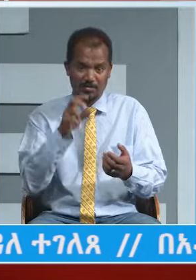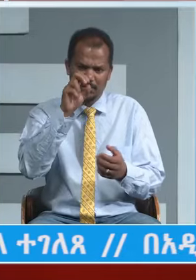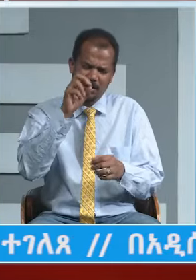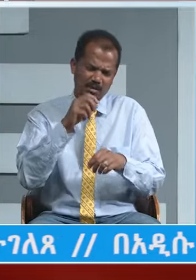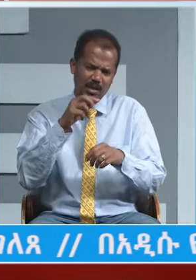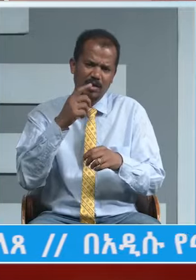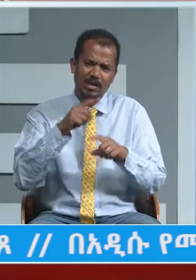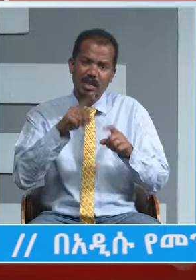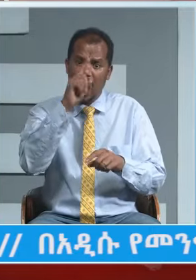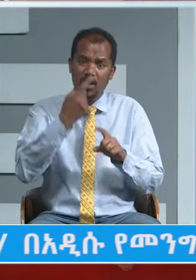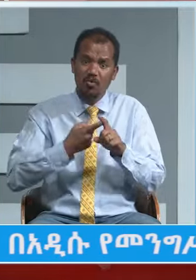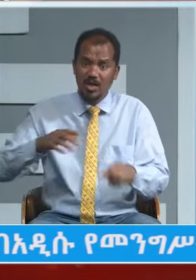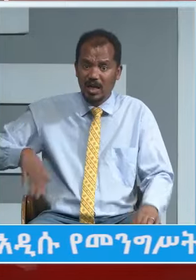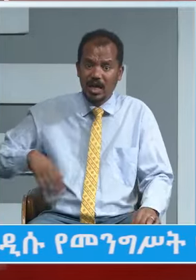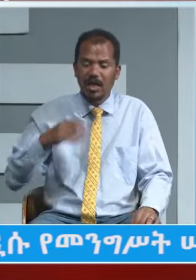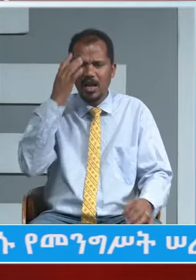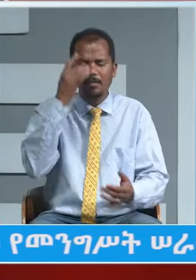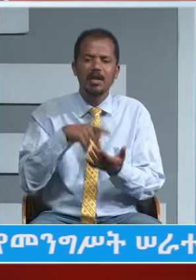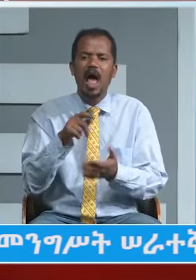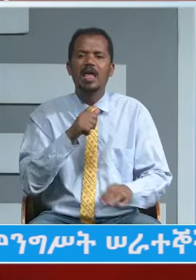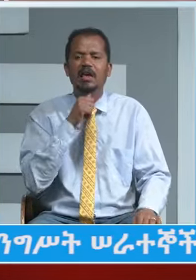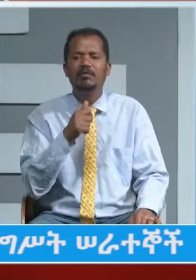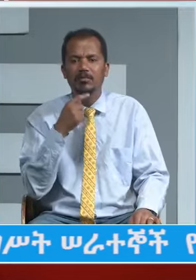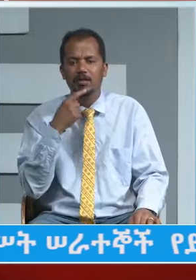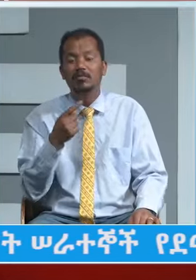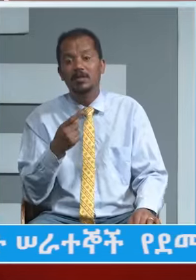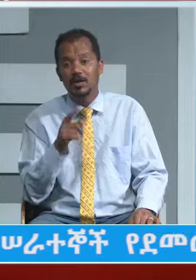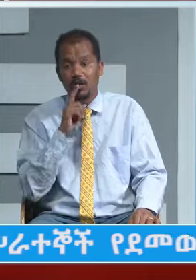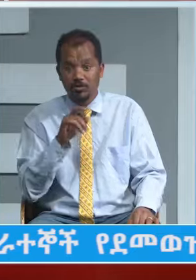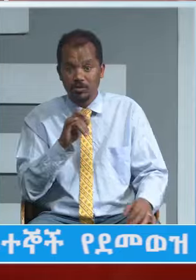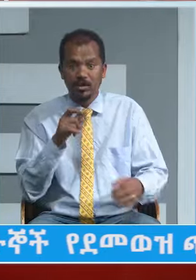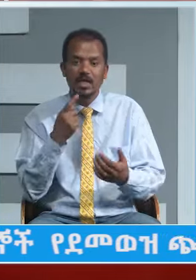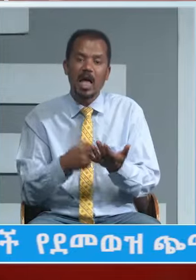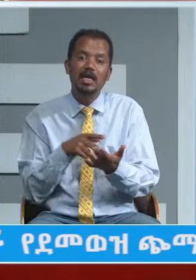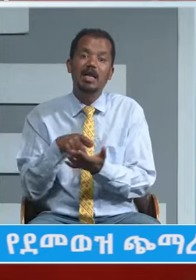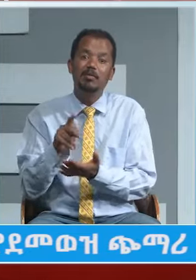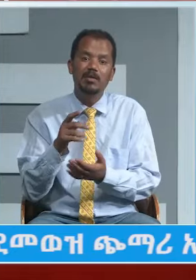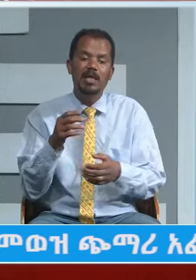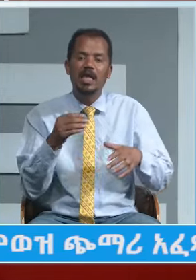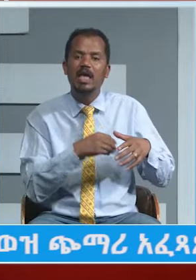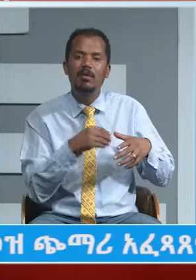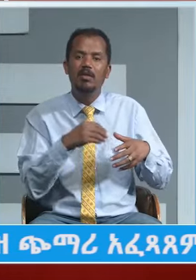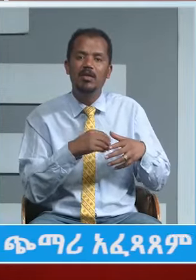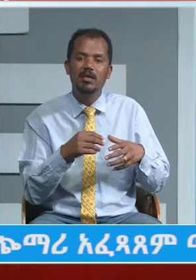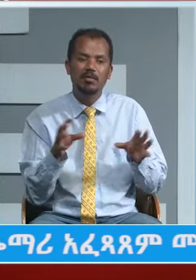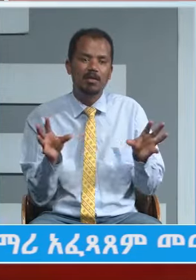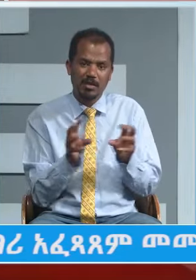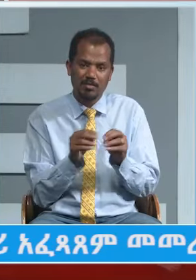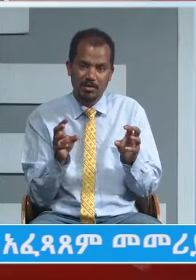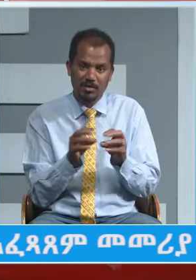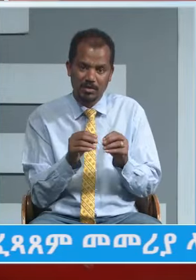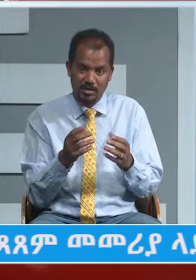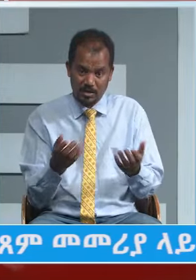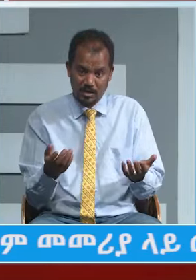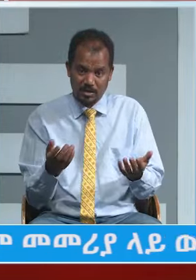መጨረሻ ላይ 30 ላይ ግን አንድ ወር የቀረው ያንን ለምን አይከፈልም የሚል እንትን ነው። ያንንም ደግሞ ለመክፈል አሁን የገቢ